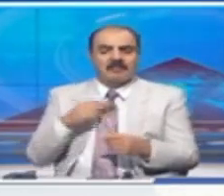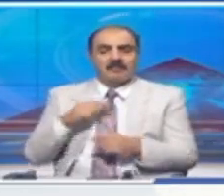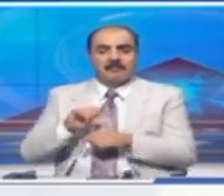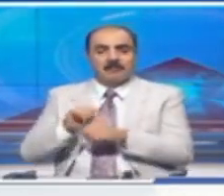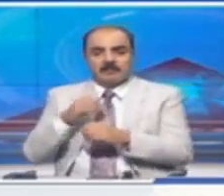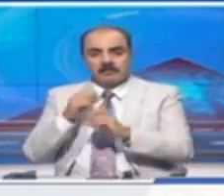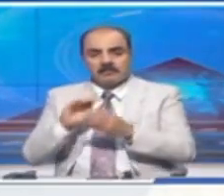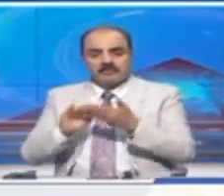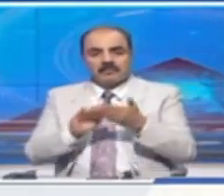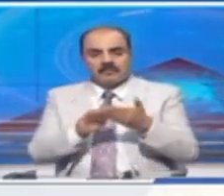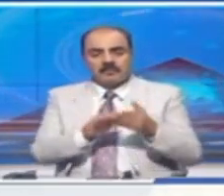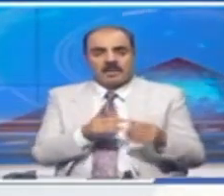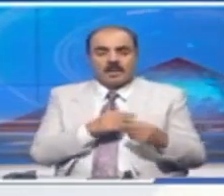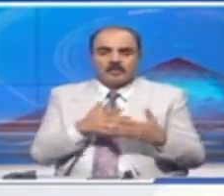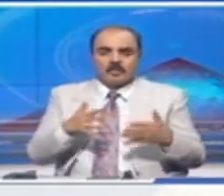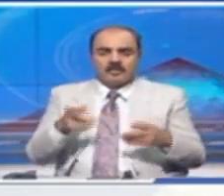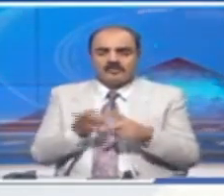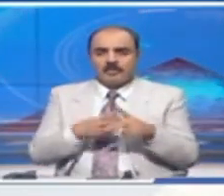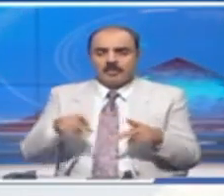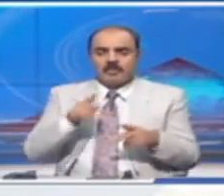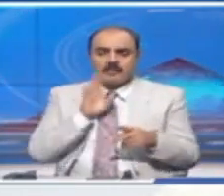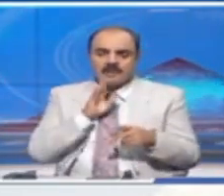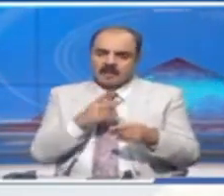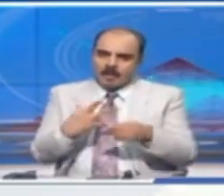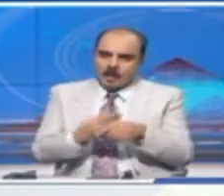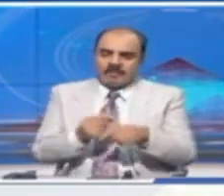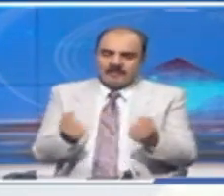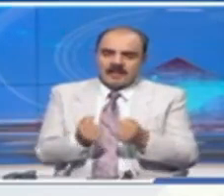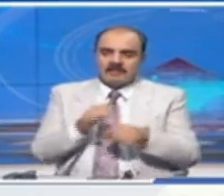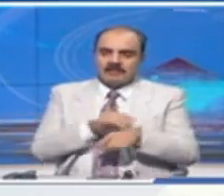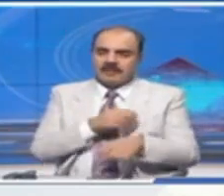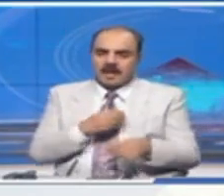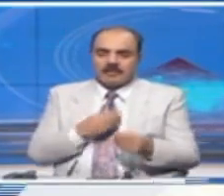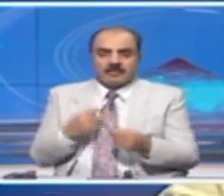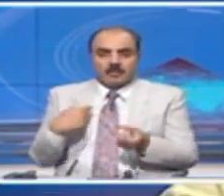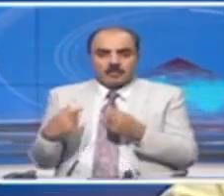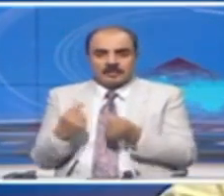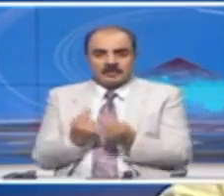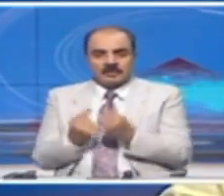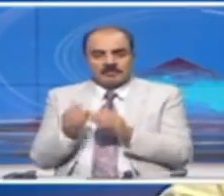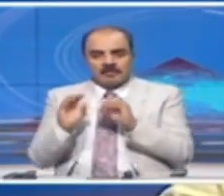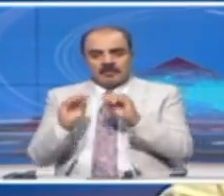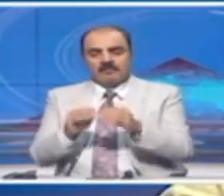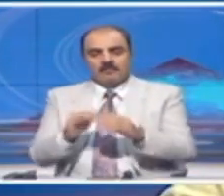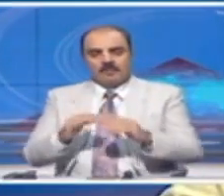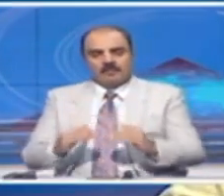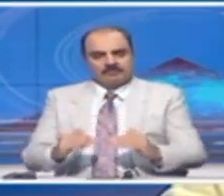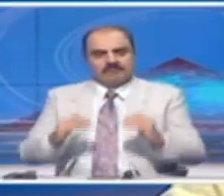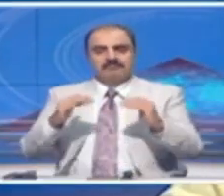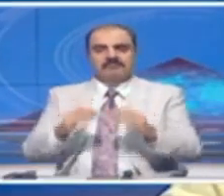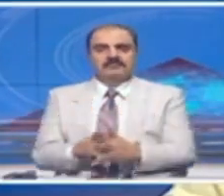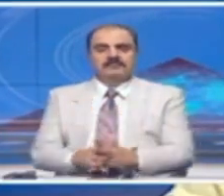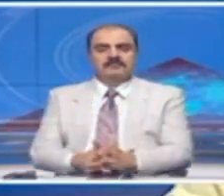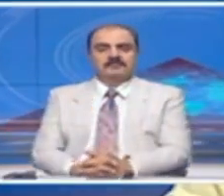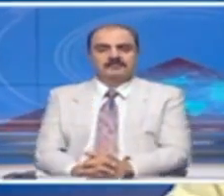مركز البحوث الزراعية لتوسيع قاعدة المستفيدين من نتائج البحوث ونقل التكنولوجيا الحديثة إلى صغار المزارعين